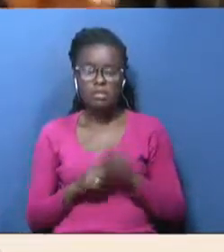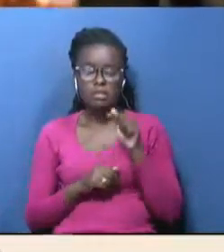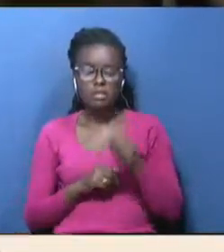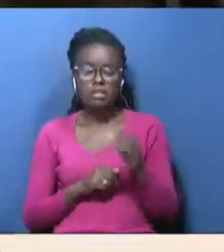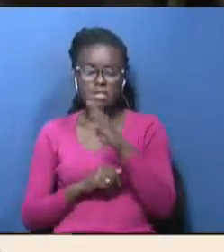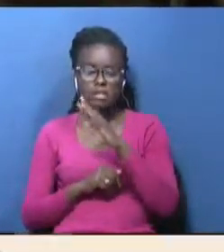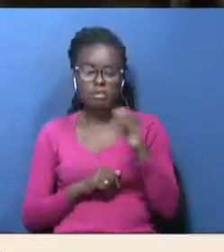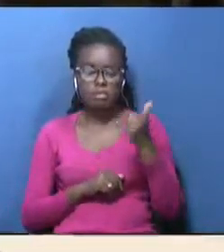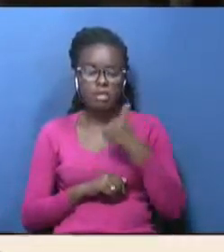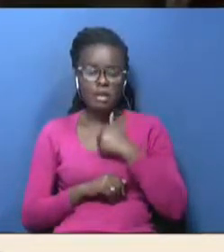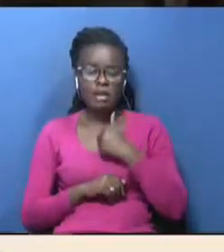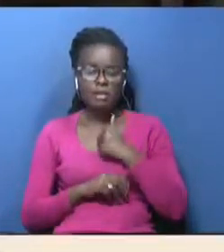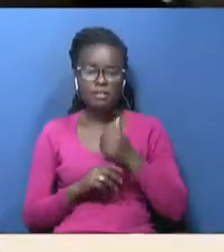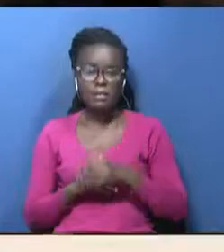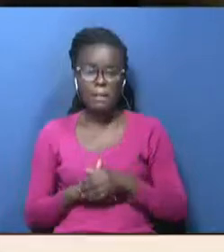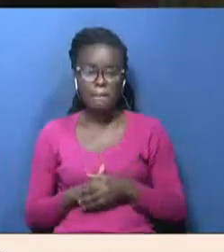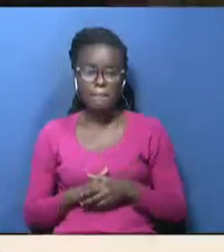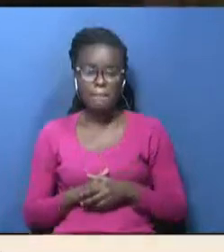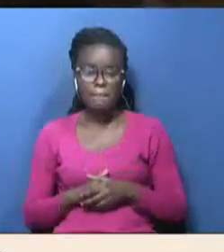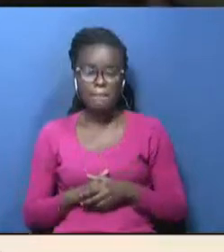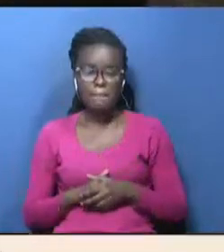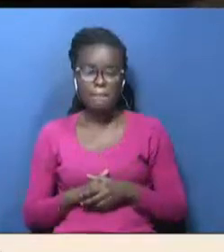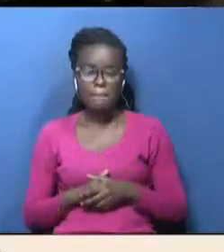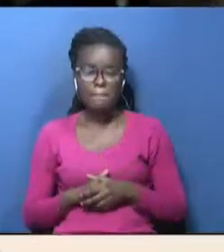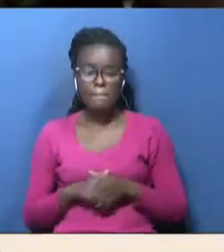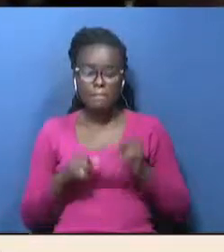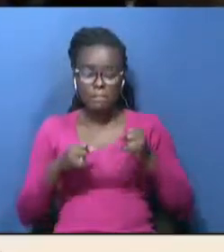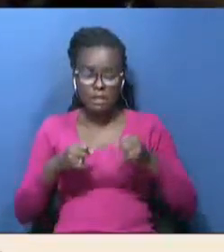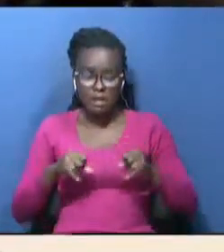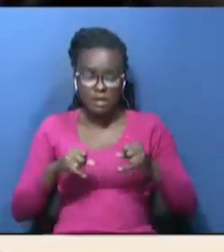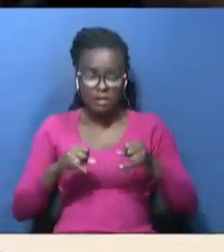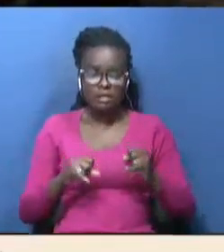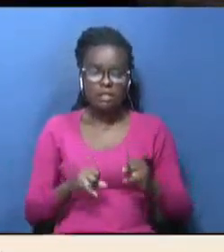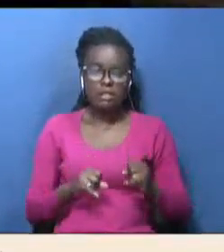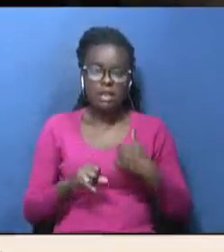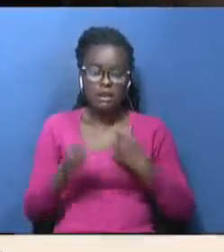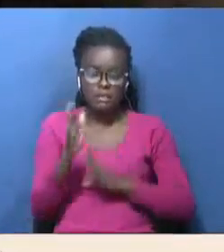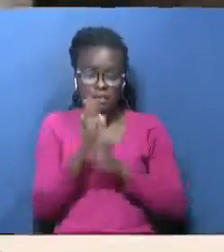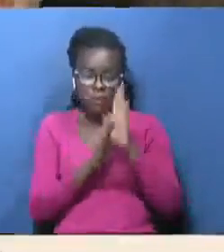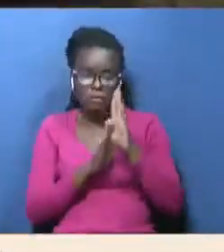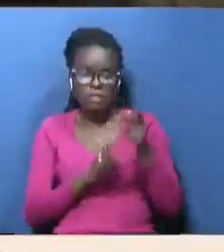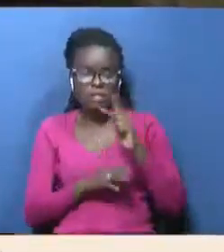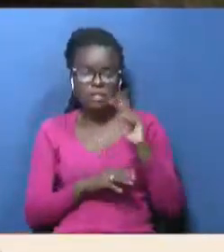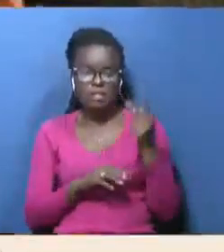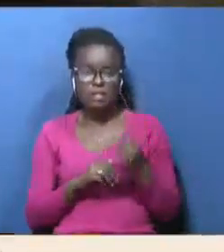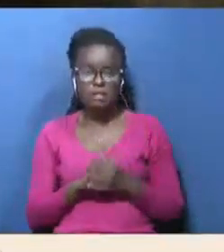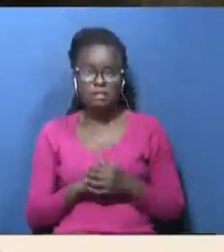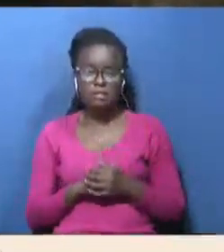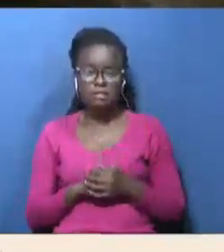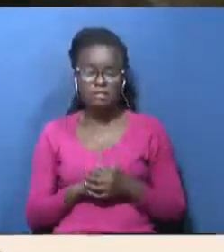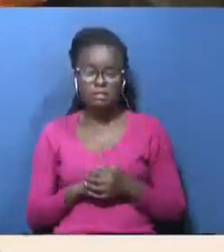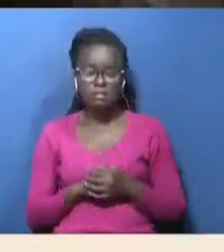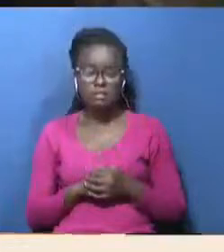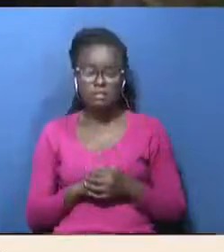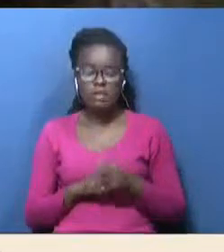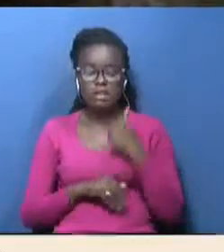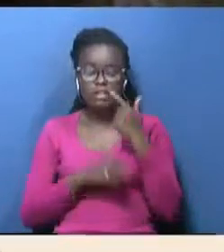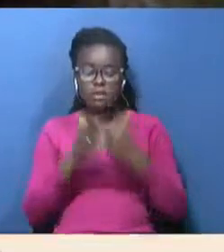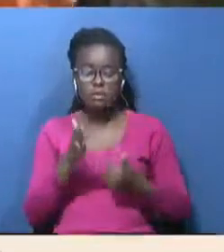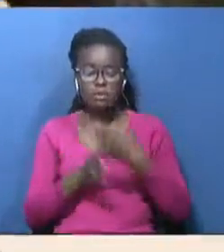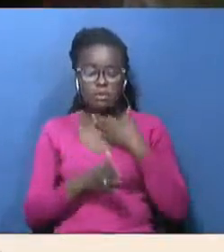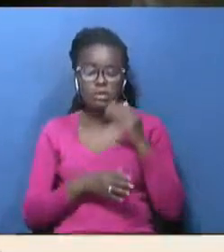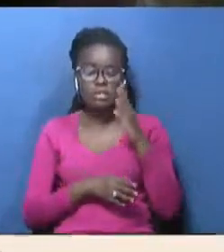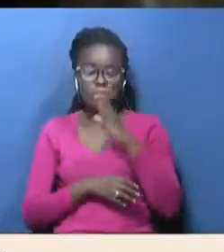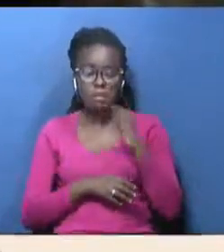ambayo tulileta ilikuwa ni kujaribu kusawazisha maendeleo katika taifa letu. Sababu tunasema tunataka